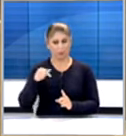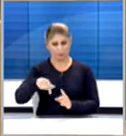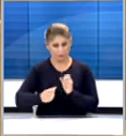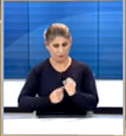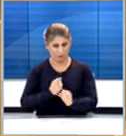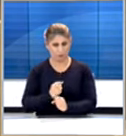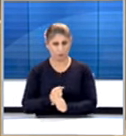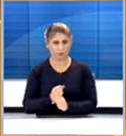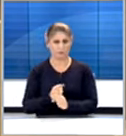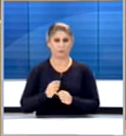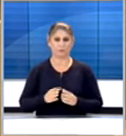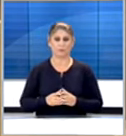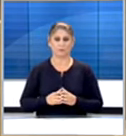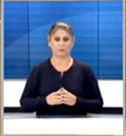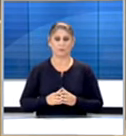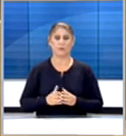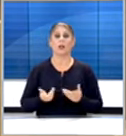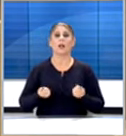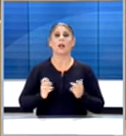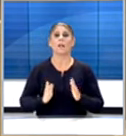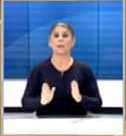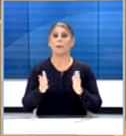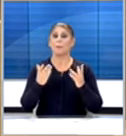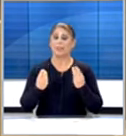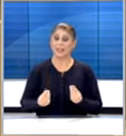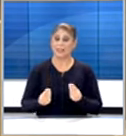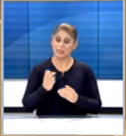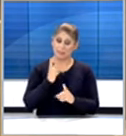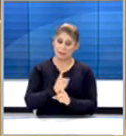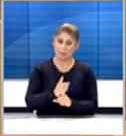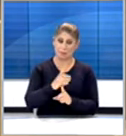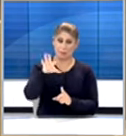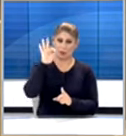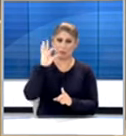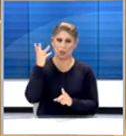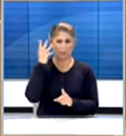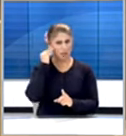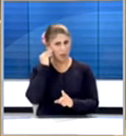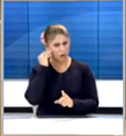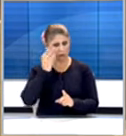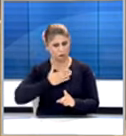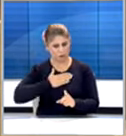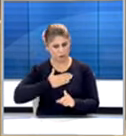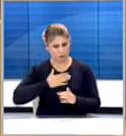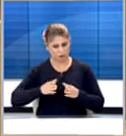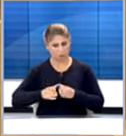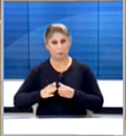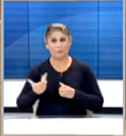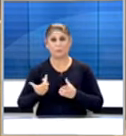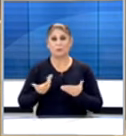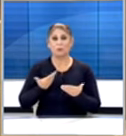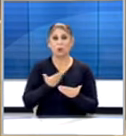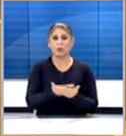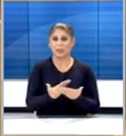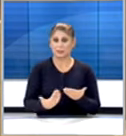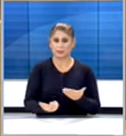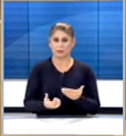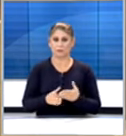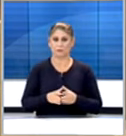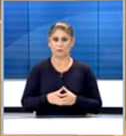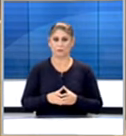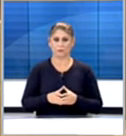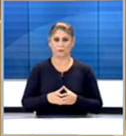χρονιά, για το ότι δεν πήγε καλά σε συγκεκριμένες περιπτώσεις και να ακούστηκε από την πλευρά τη δικιά μας ποιες προτάσεις έχουμε